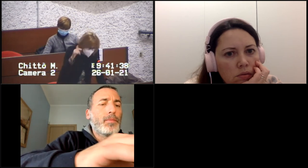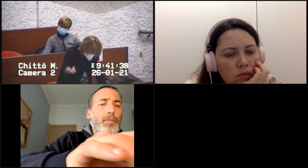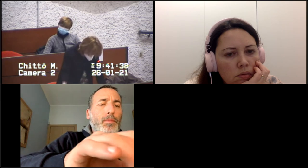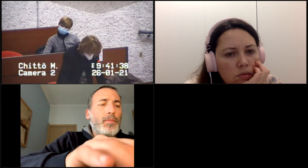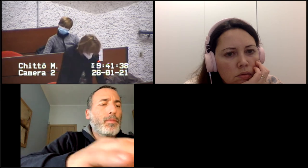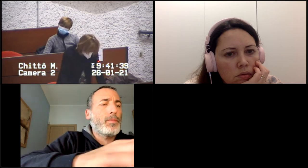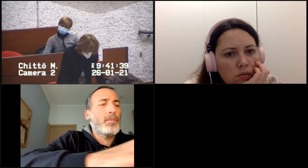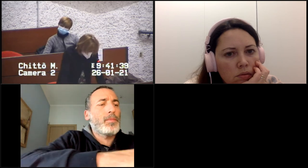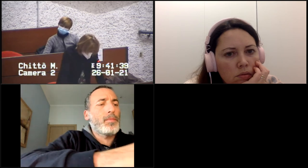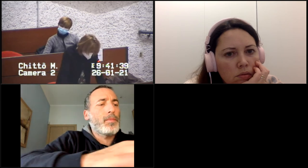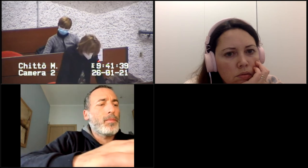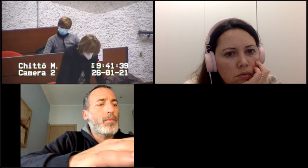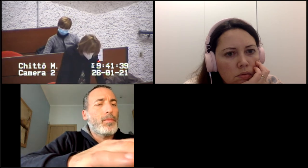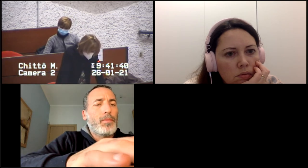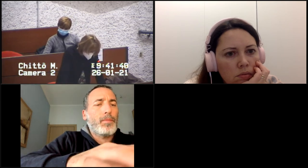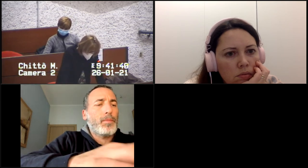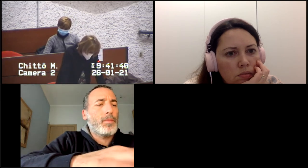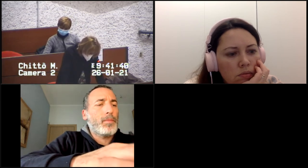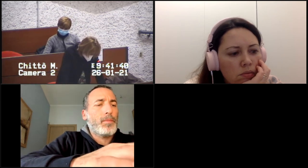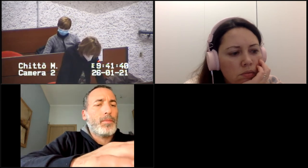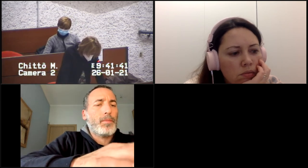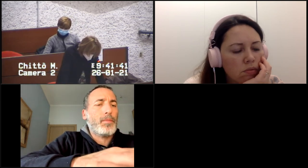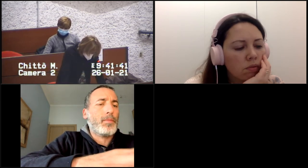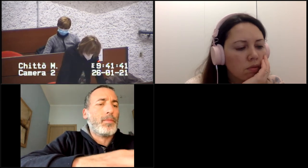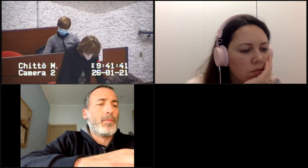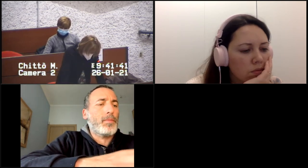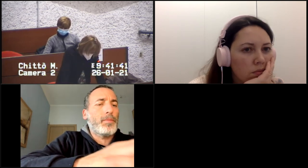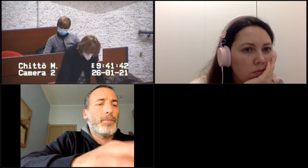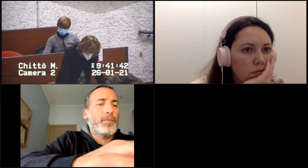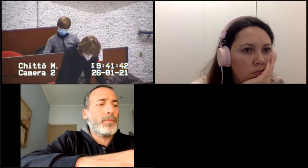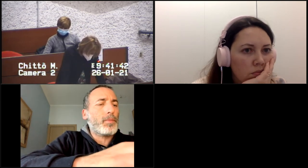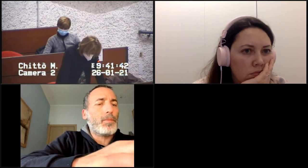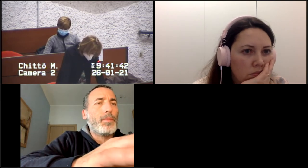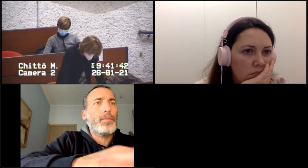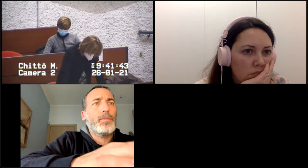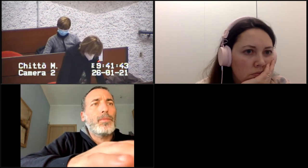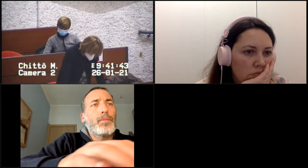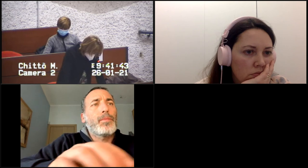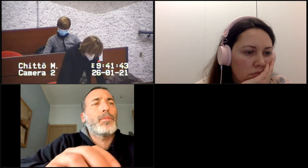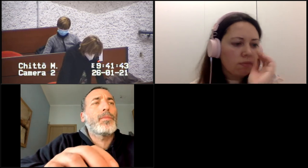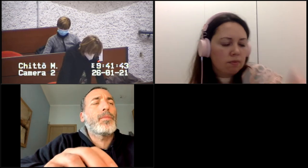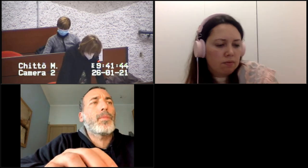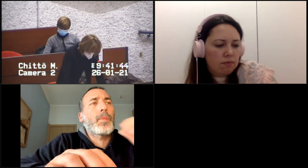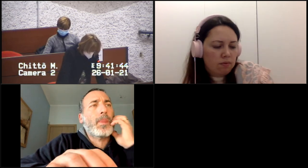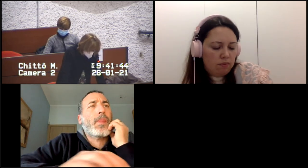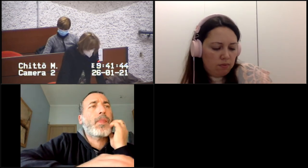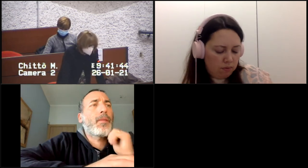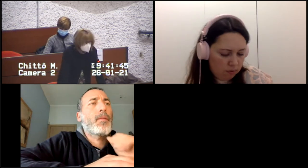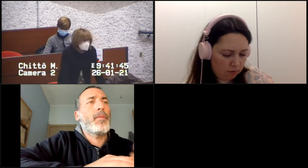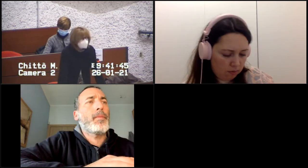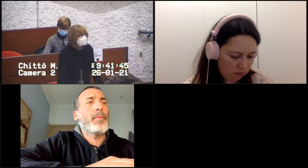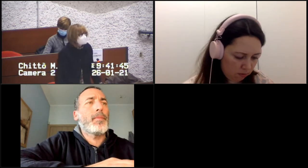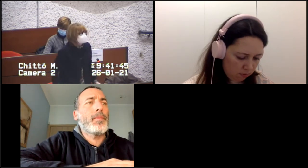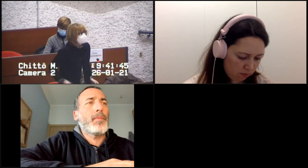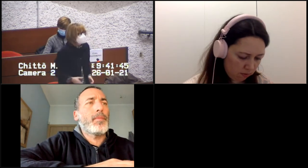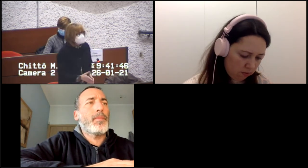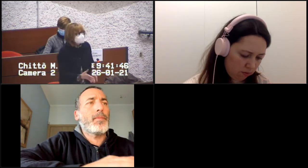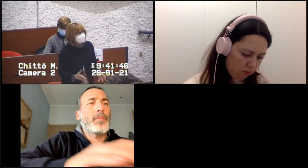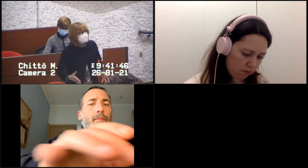regala volumi, perché riduce gli oneri pesando sulle casse dei comuni, questa,